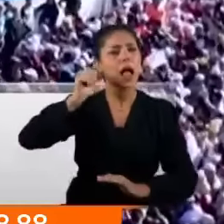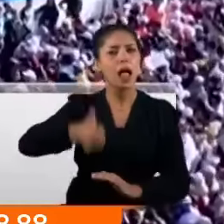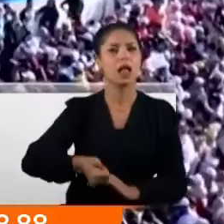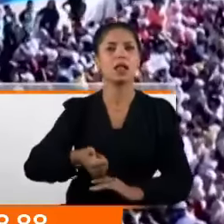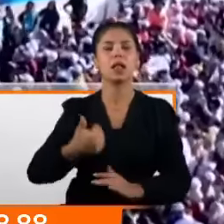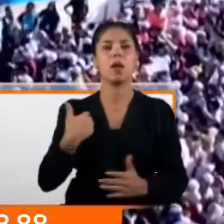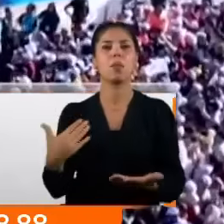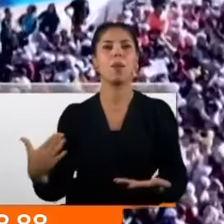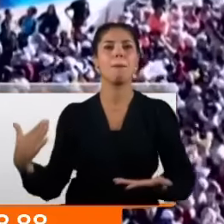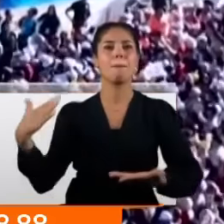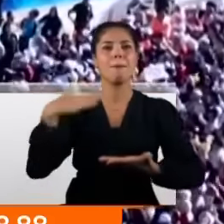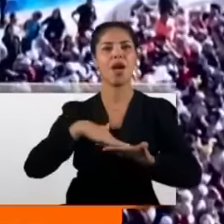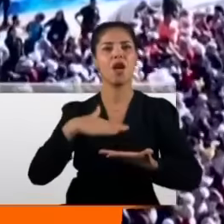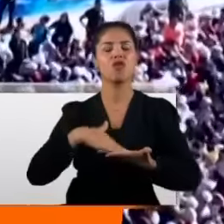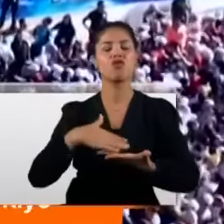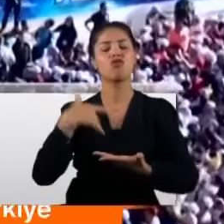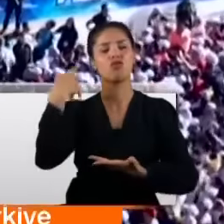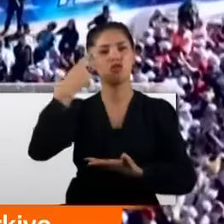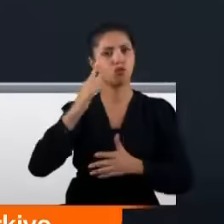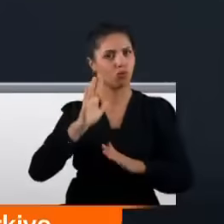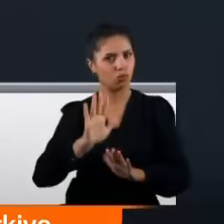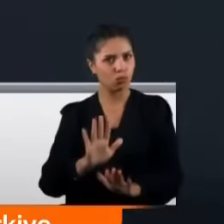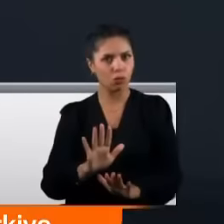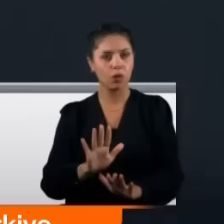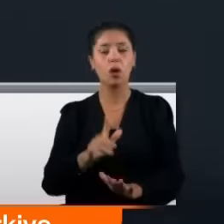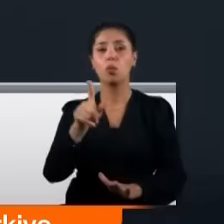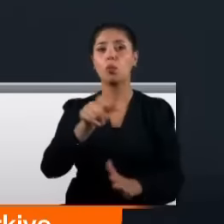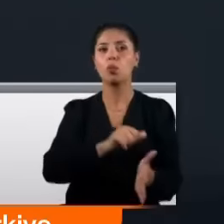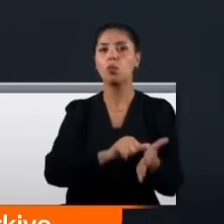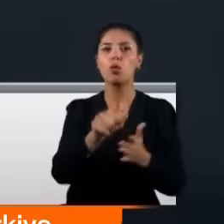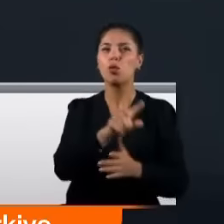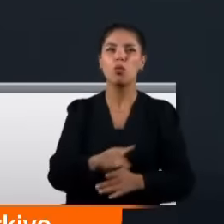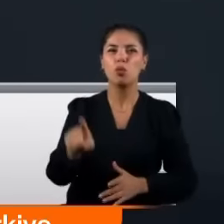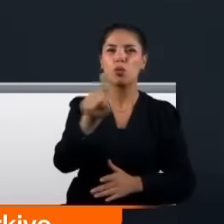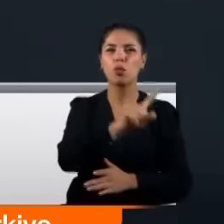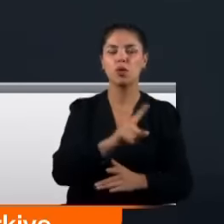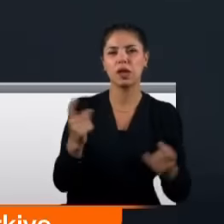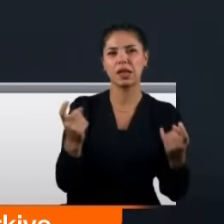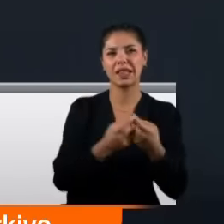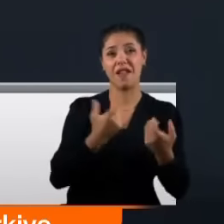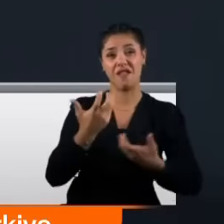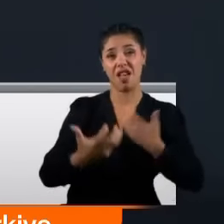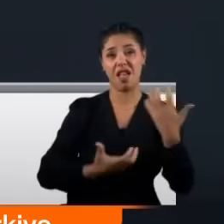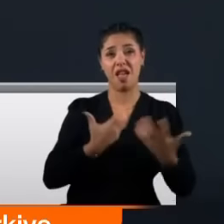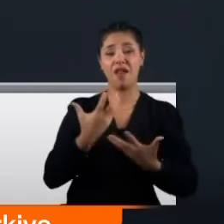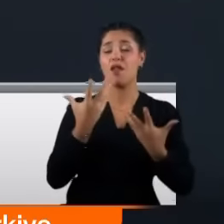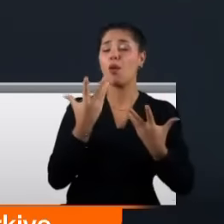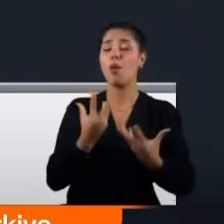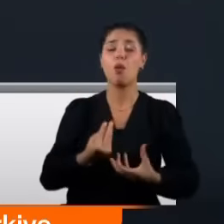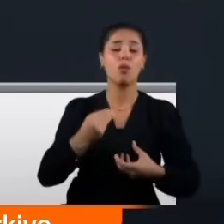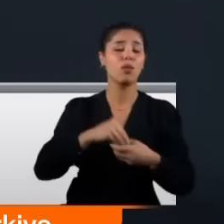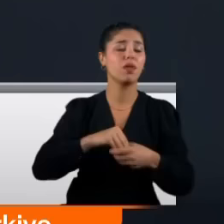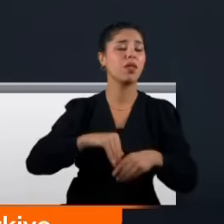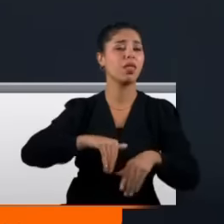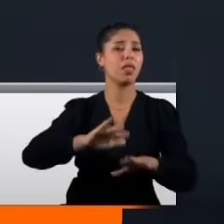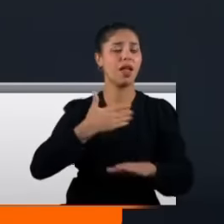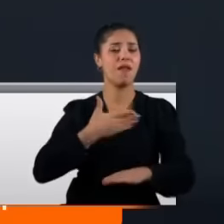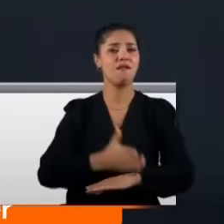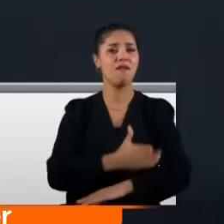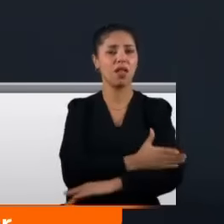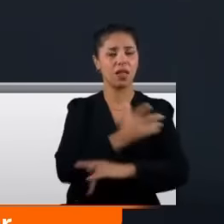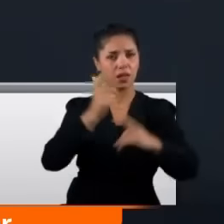sulhu sükunun tarafındayız. Tüm bunları da savaş heveslisi olduğumuz için değil,